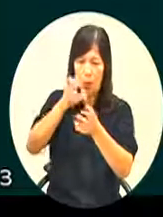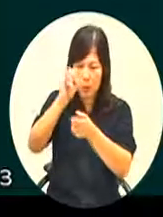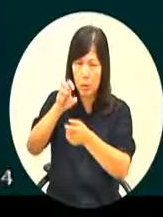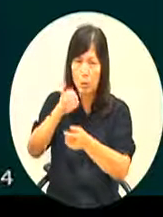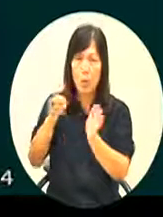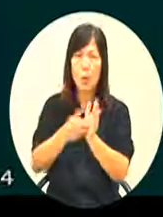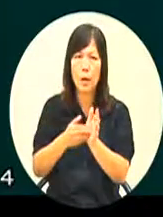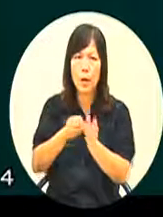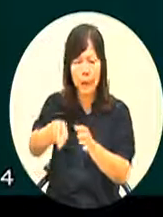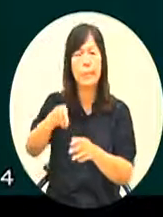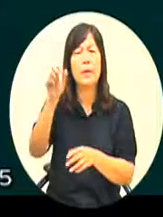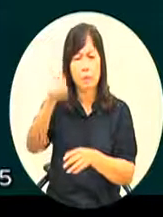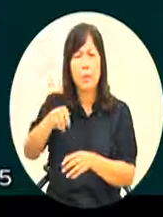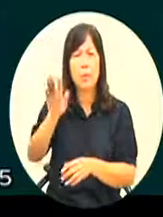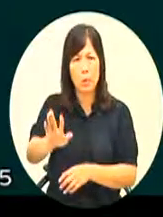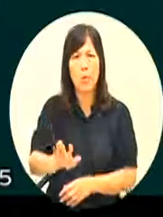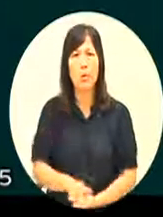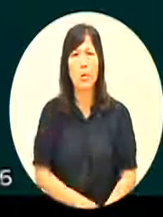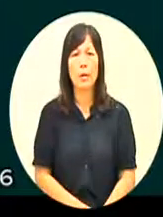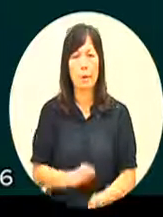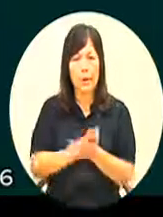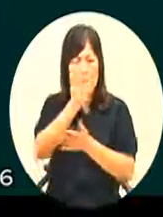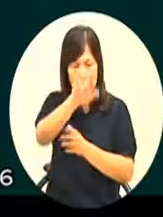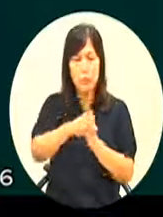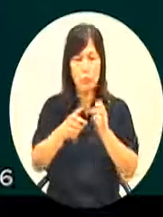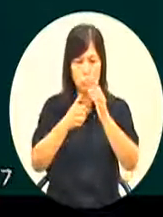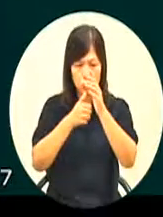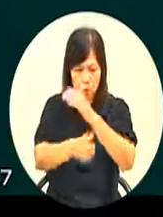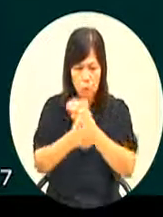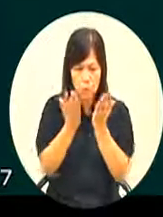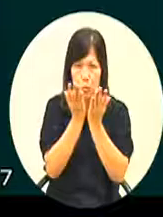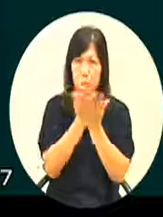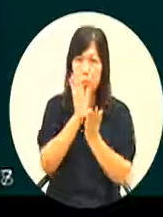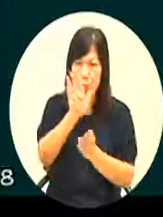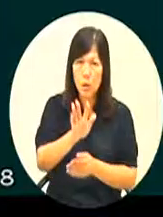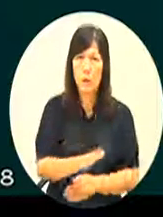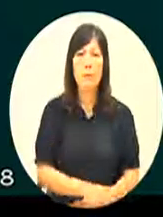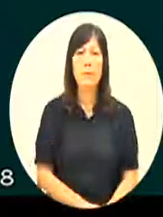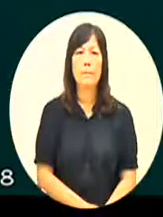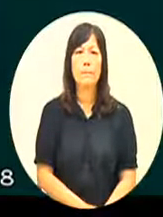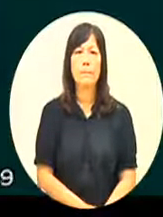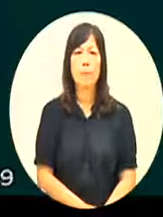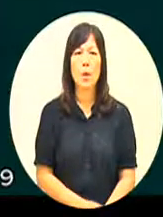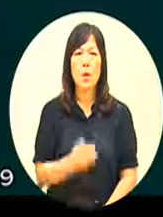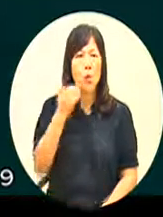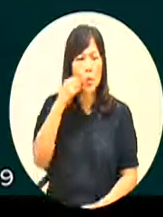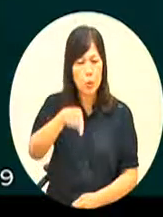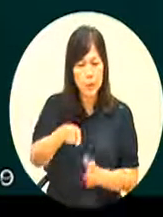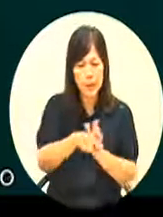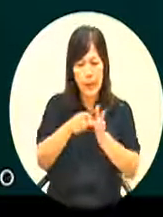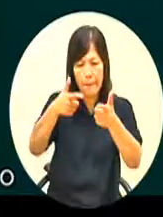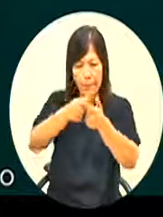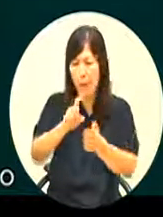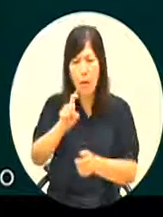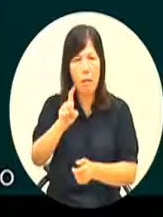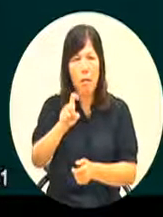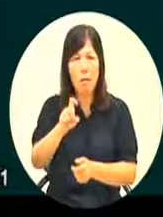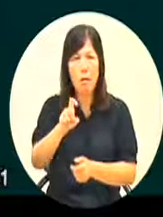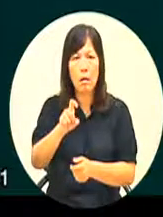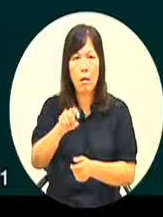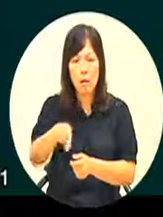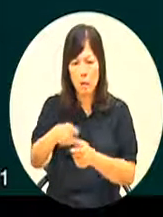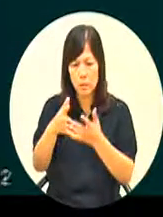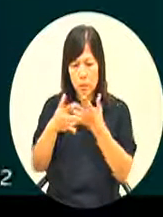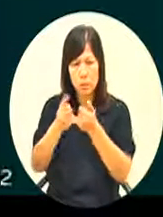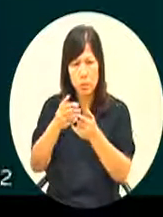且你们也同意以后才入学。如果这里无法配合的话，这位同